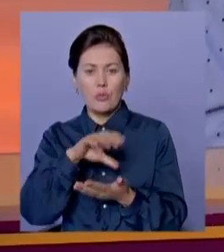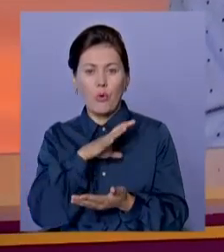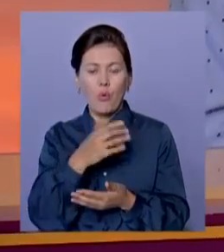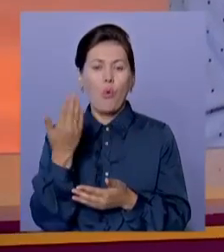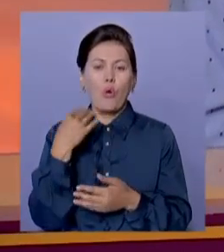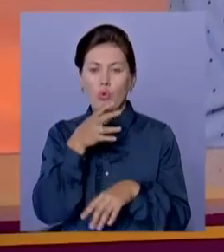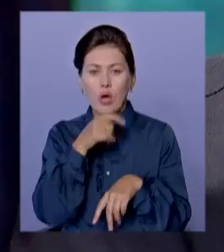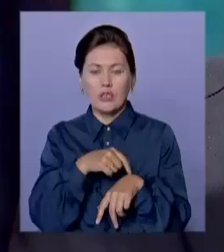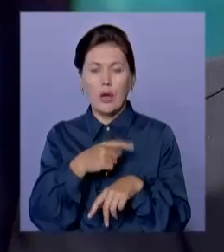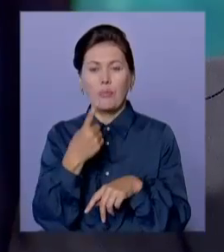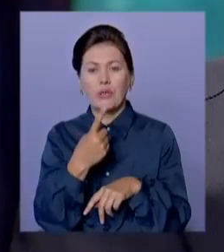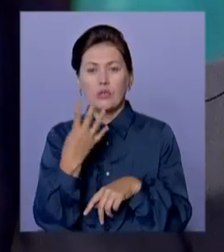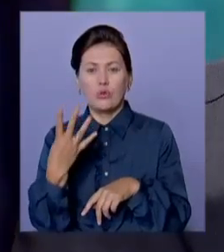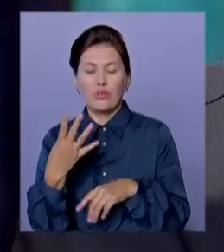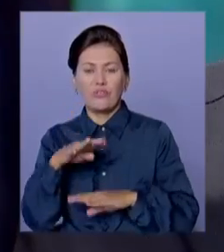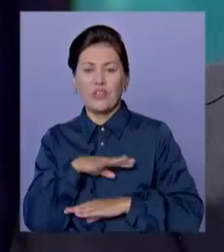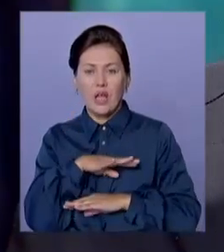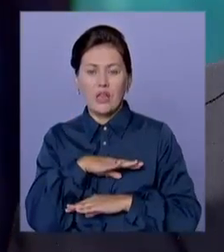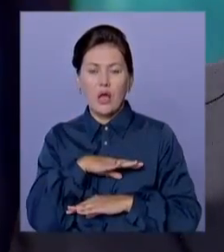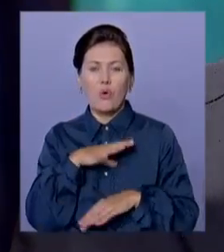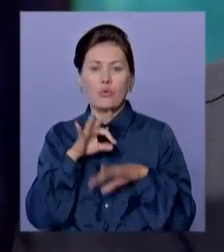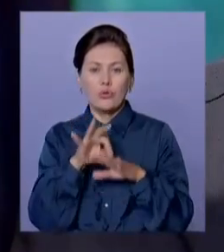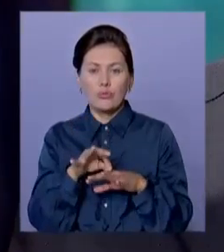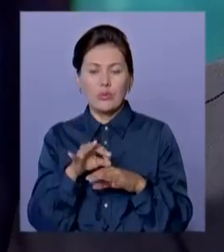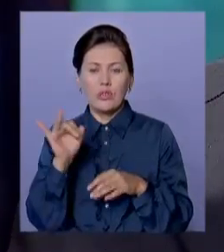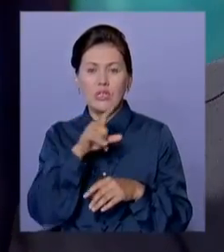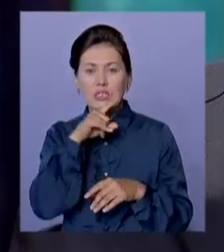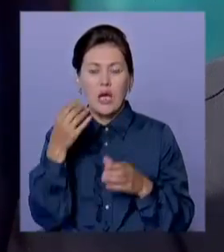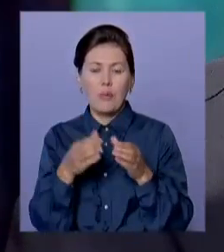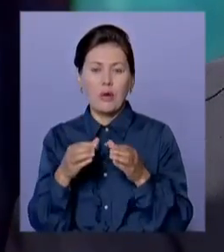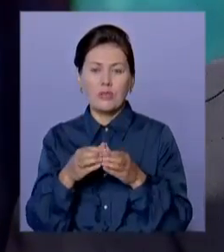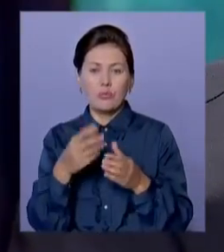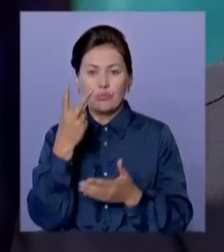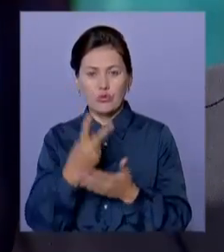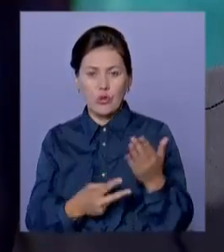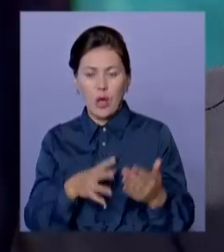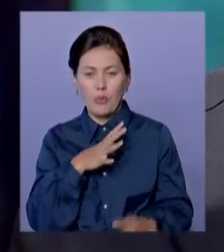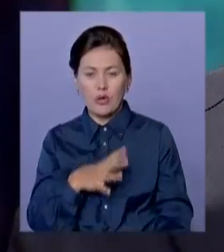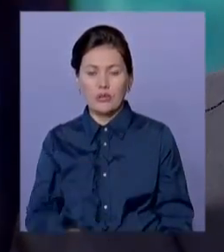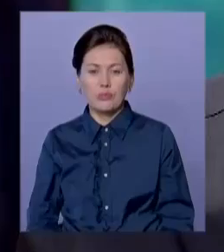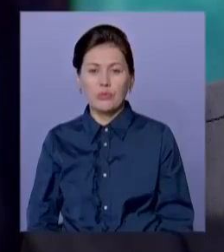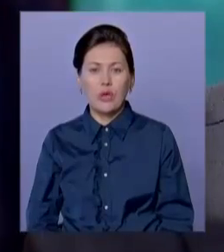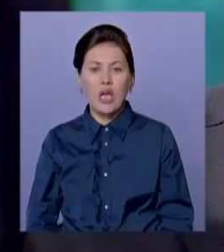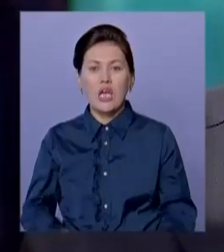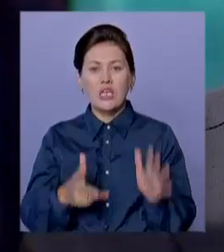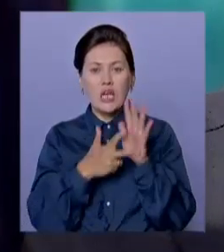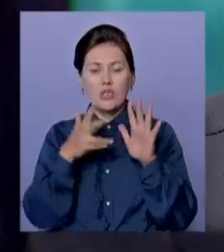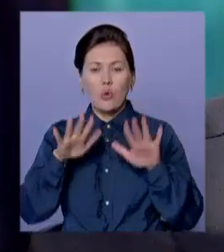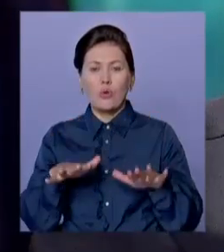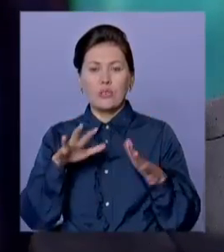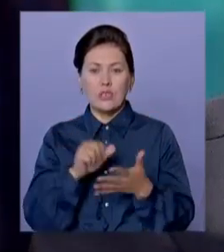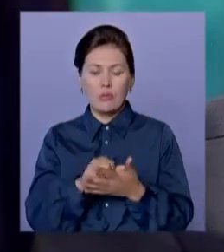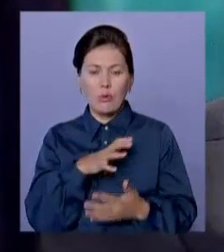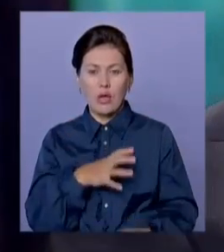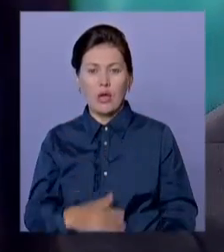кезде 1-4 финалға өтіп, сол Ресей командасынан ұтылған болатынбыз. Сөйтіп 8-ші орын